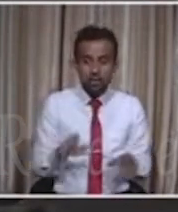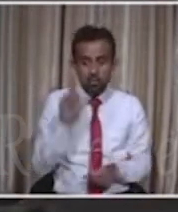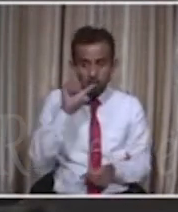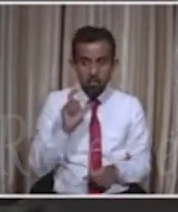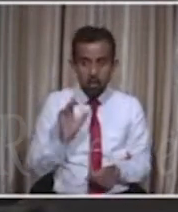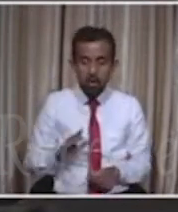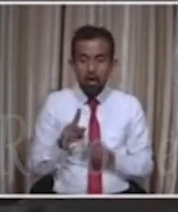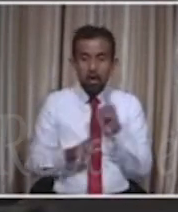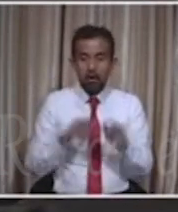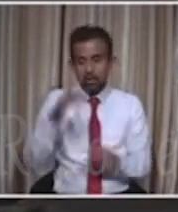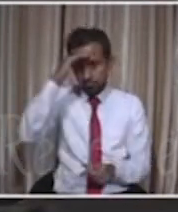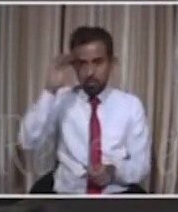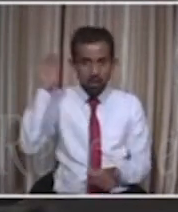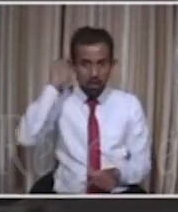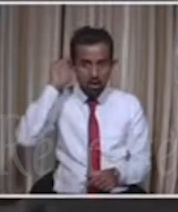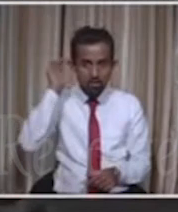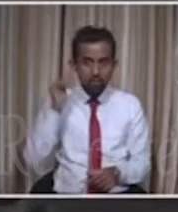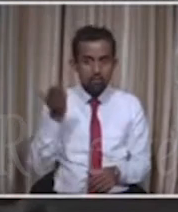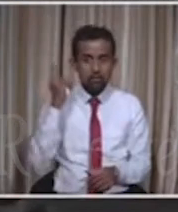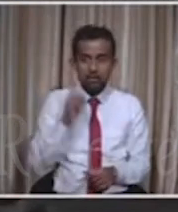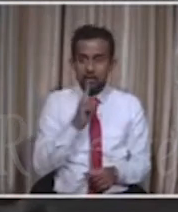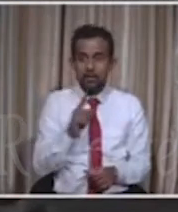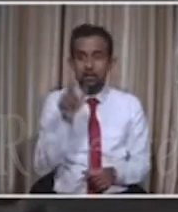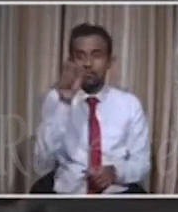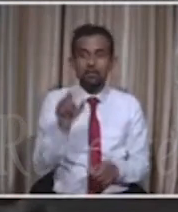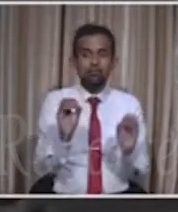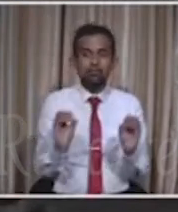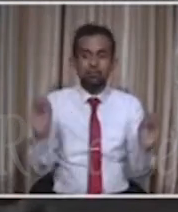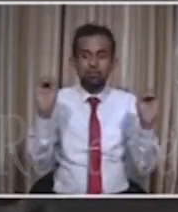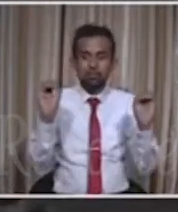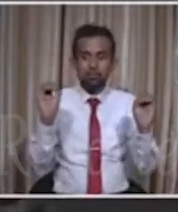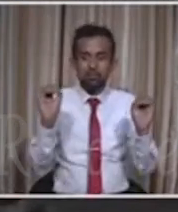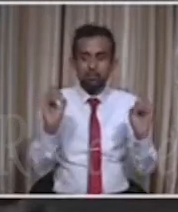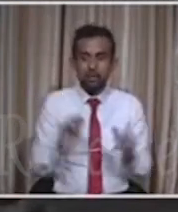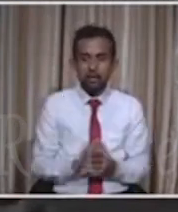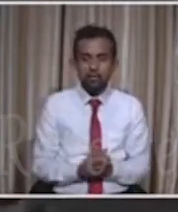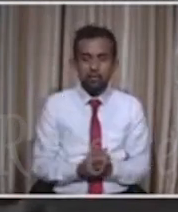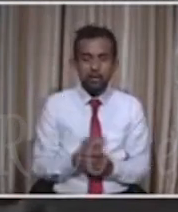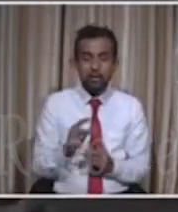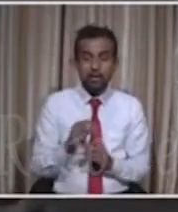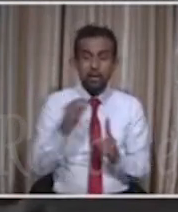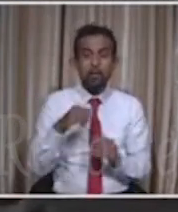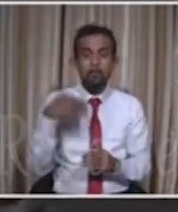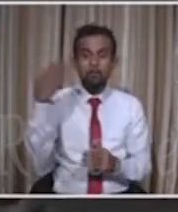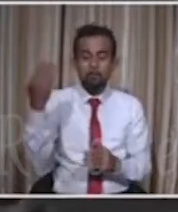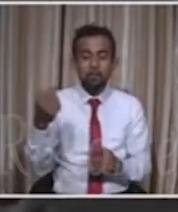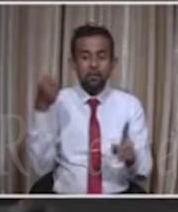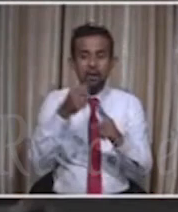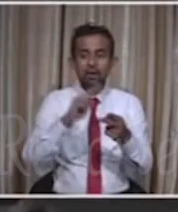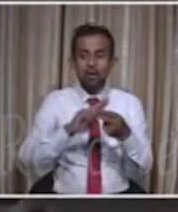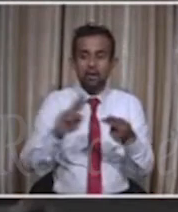එදත් කතානායකතුමාගෙන් ඇහුවා ඒ වෙලේ අපිට වෙන කියන්න කෙනෙක් හිටියේ නැති නිසා පාර්ලිමේන්තුවේ වටේ ඉන්න තරුණයන්ට ගහන්න එපා